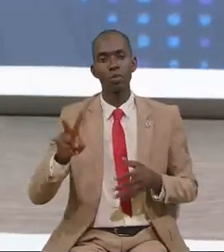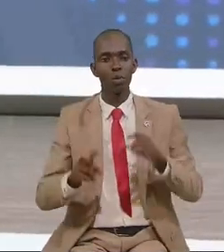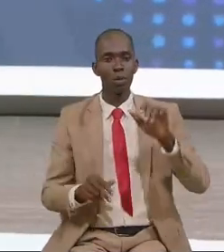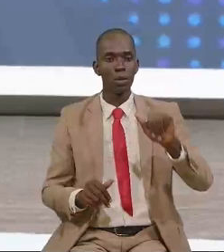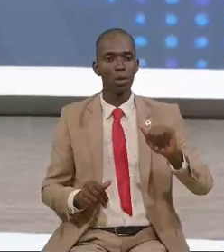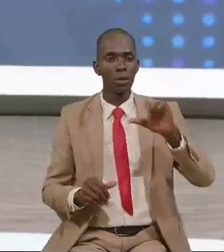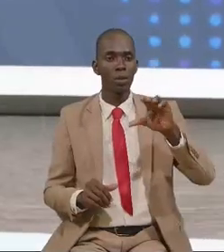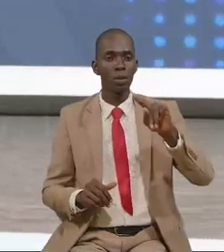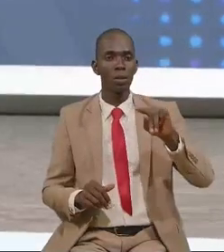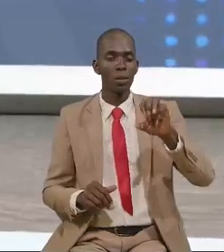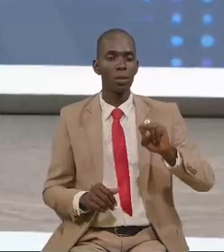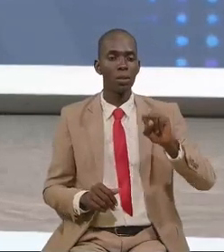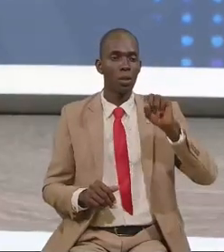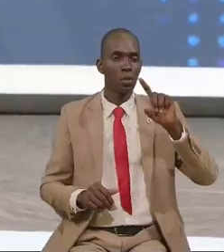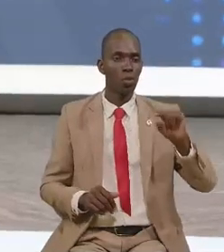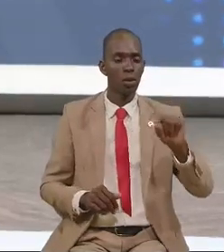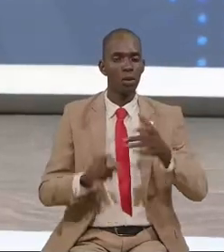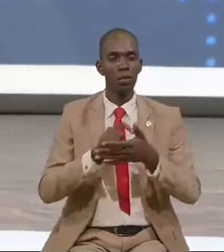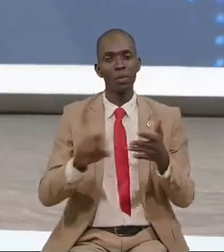20. Acte 20, 22.